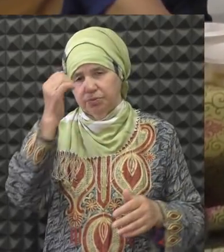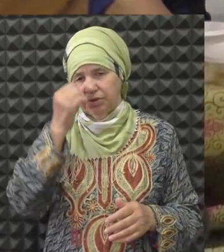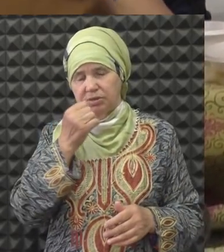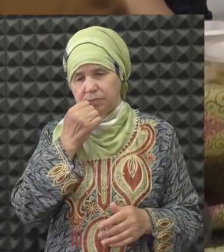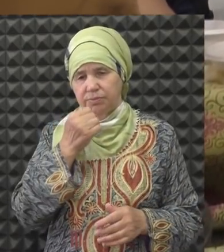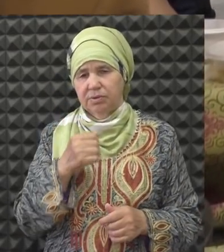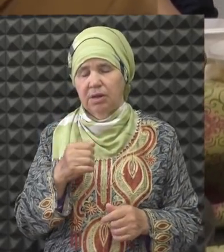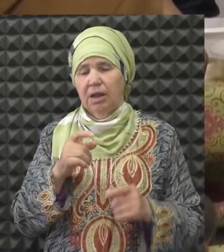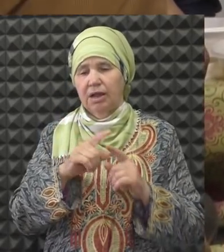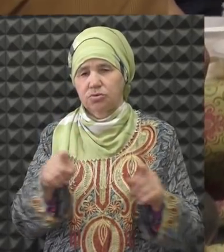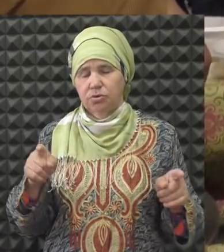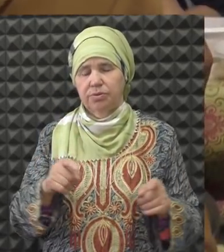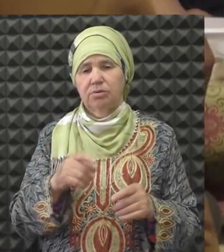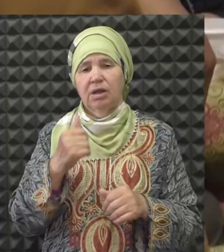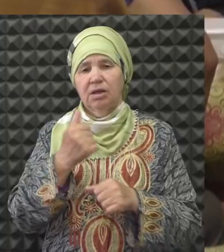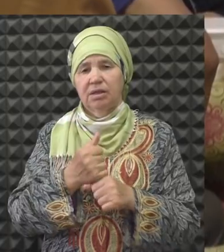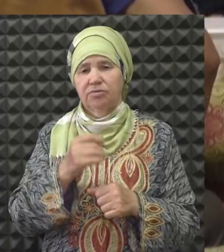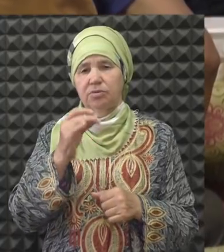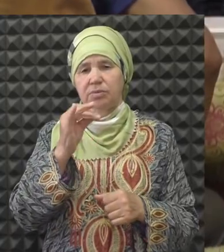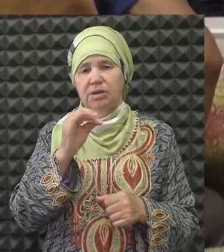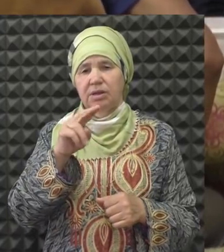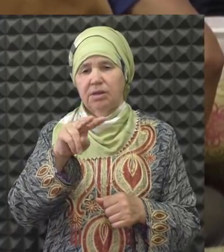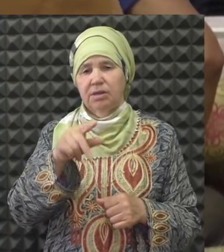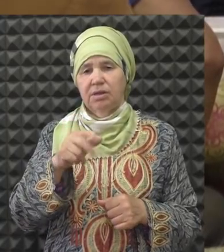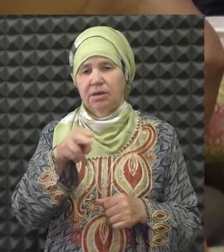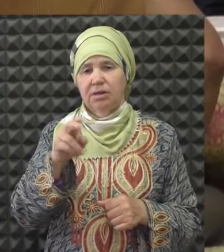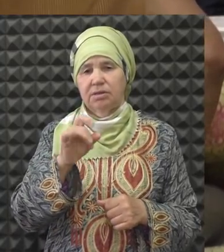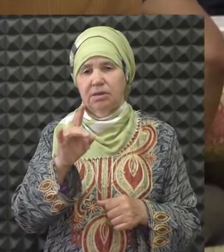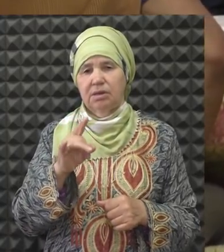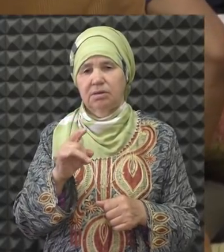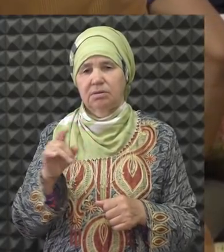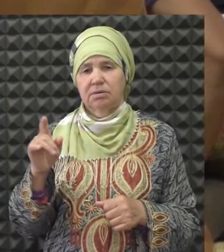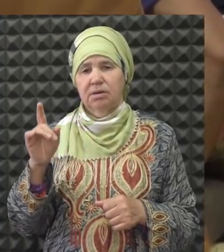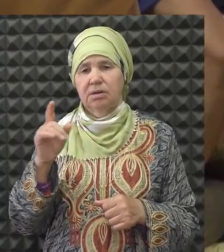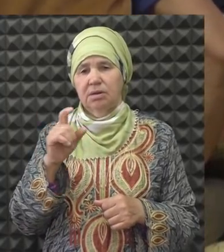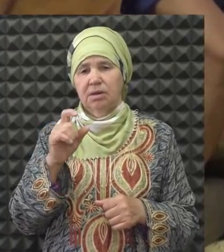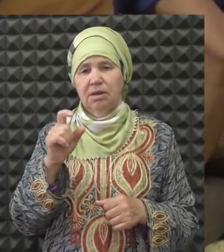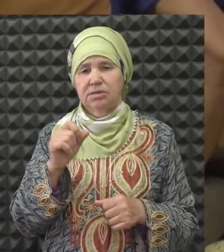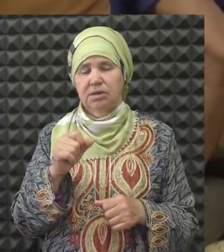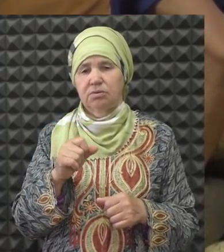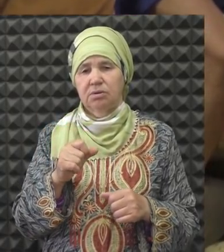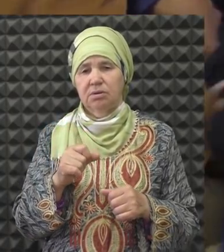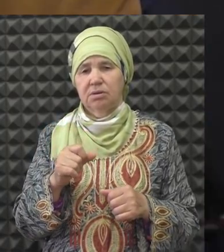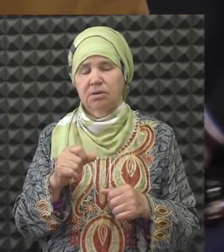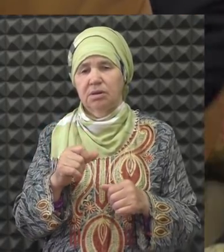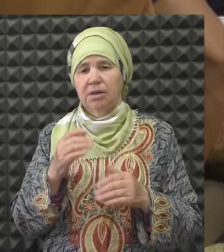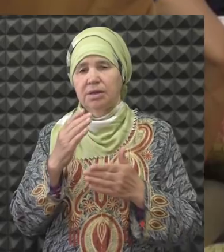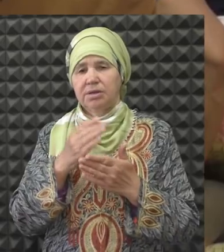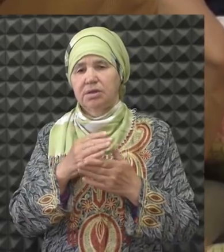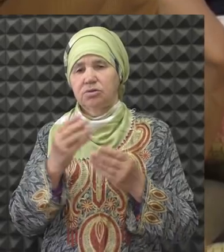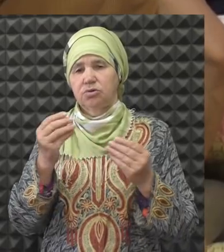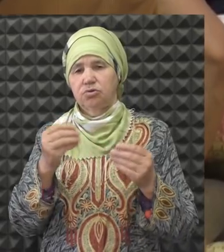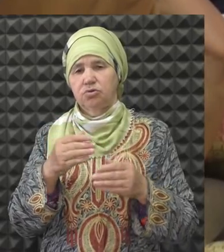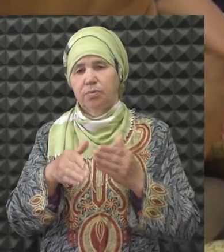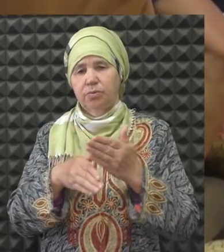Ахмед, всем руководителям, особенно Ильдар Хазрату, который начинал все это дело. Конечно,